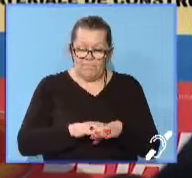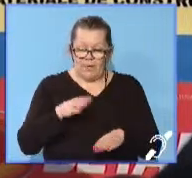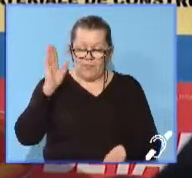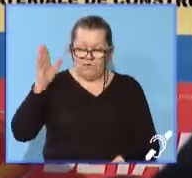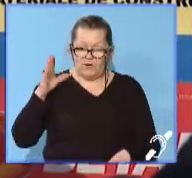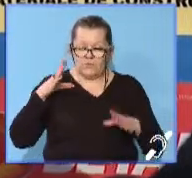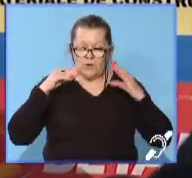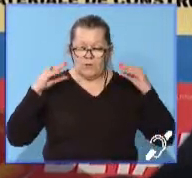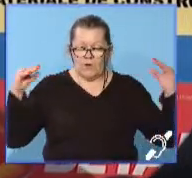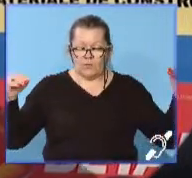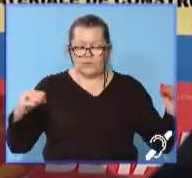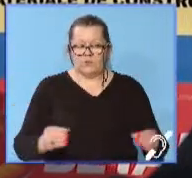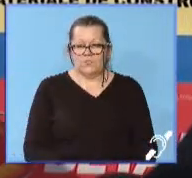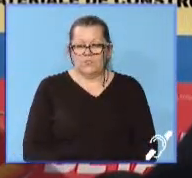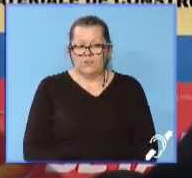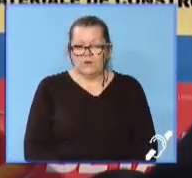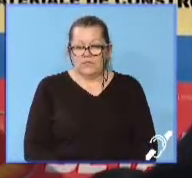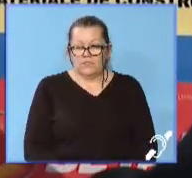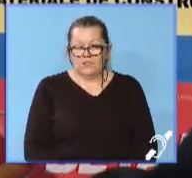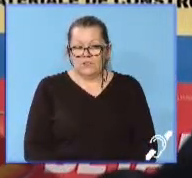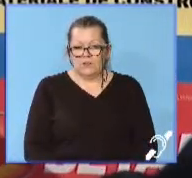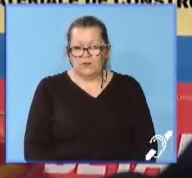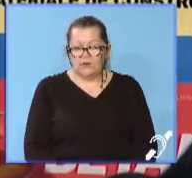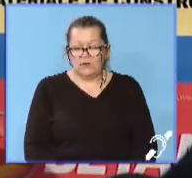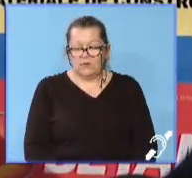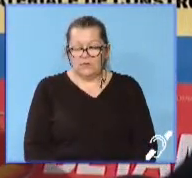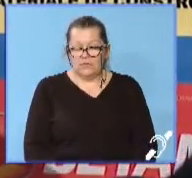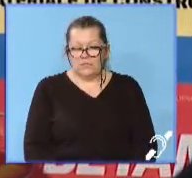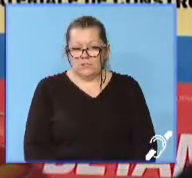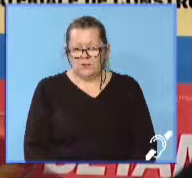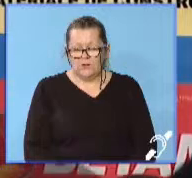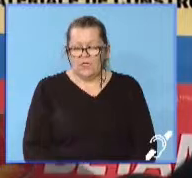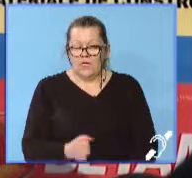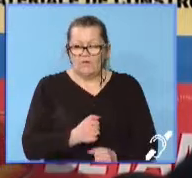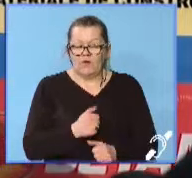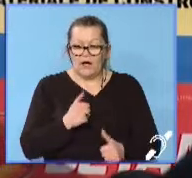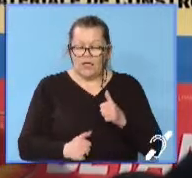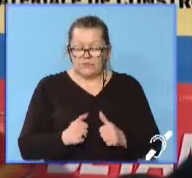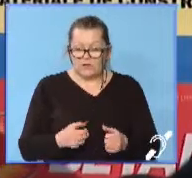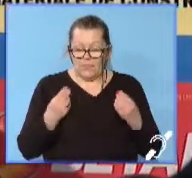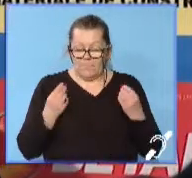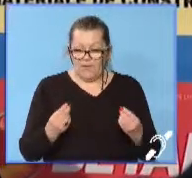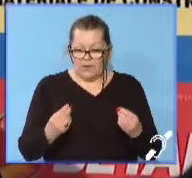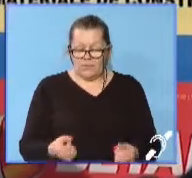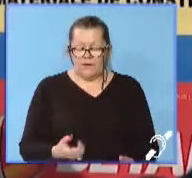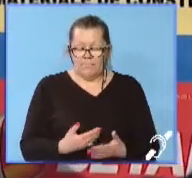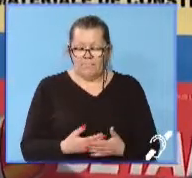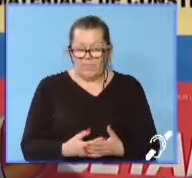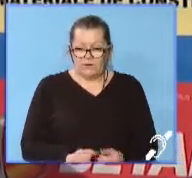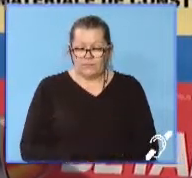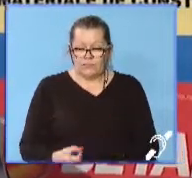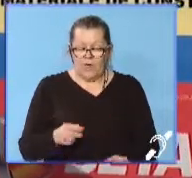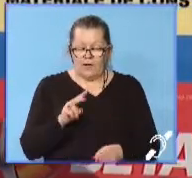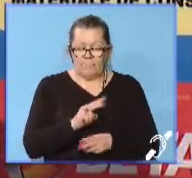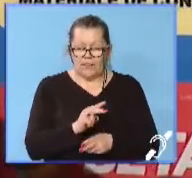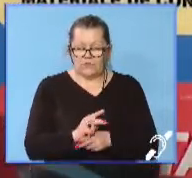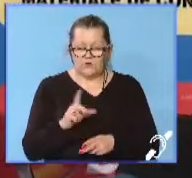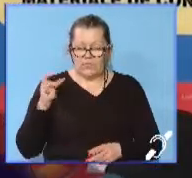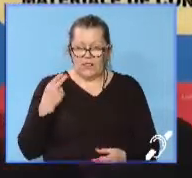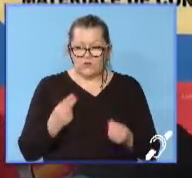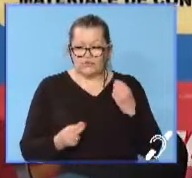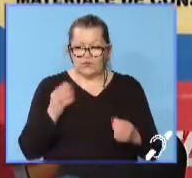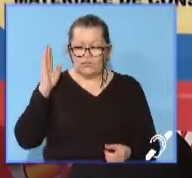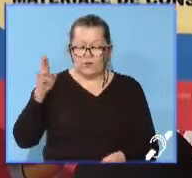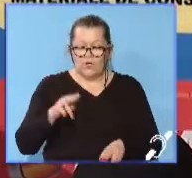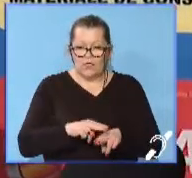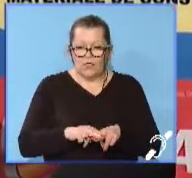Mister va decide lucrul acesta și nu o supărat pe lucrul acesta mă pregătesc cât de bine Pot Și când o să fie nevoie de mine Sper să intru și să fac un joc bun Cum